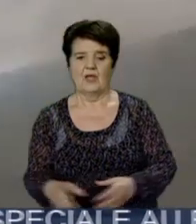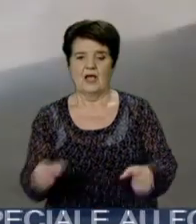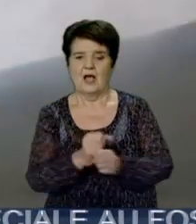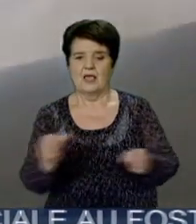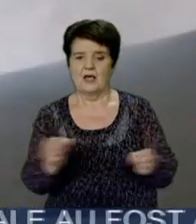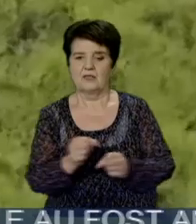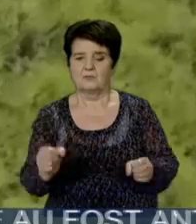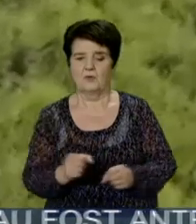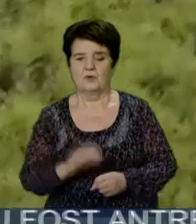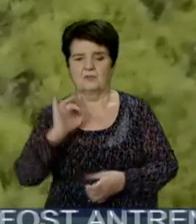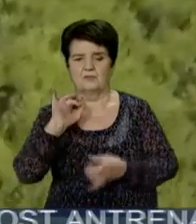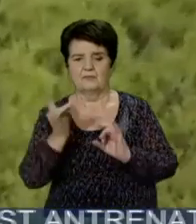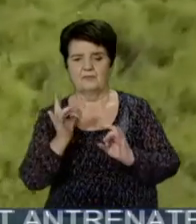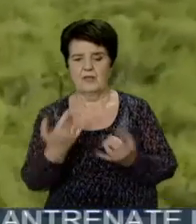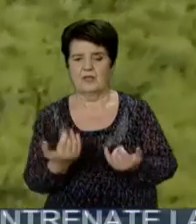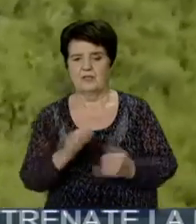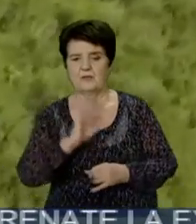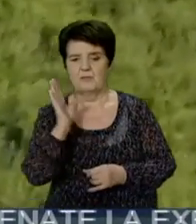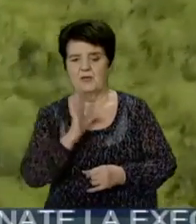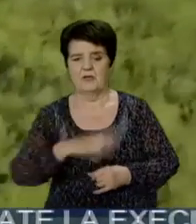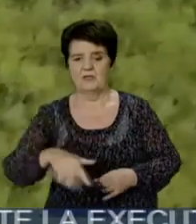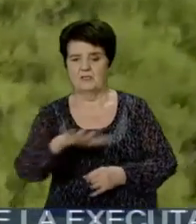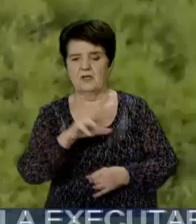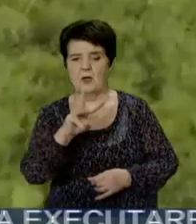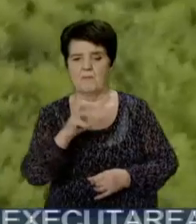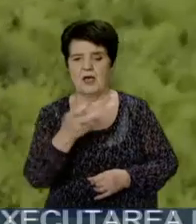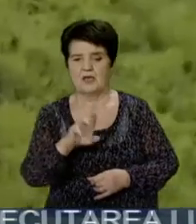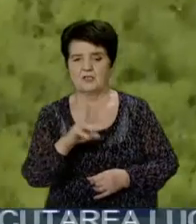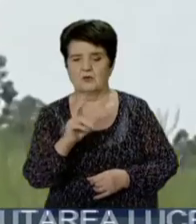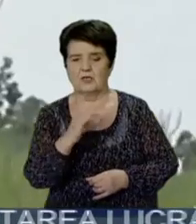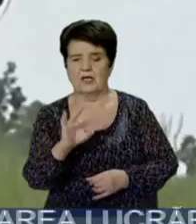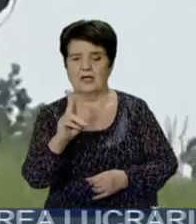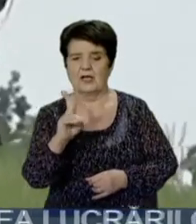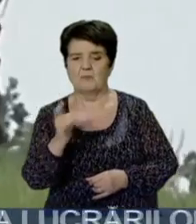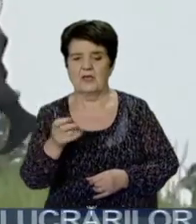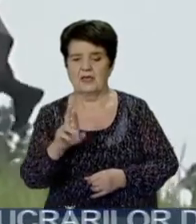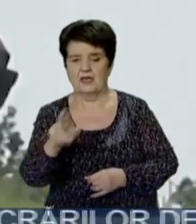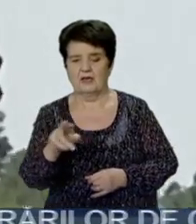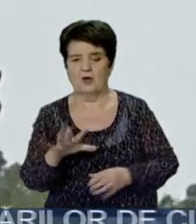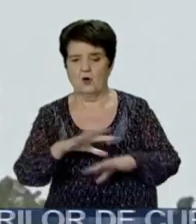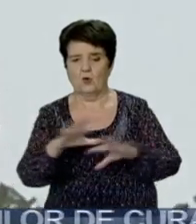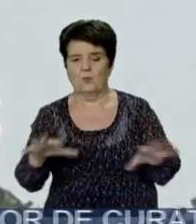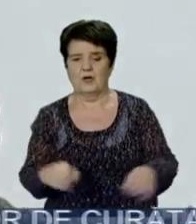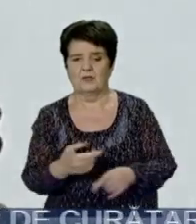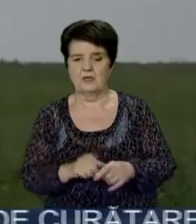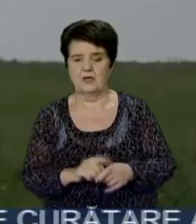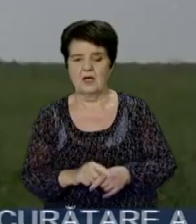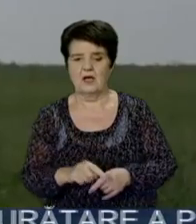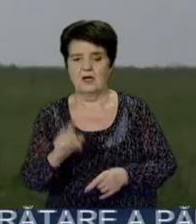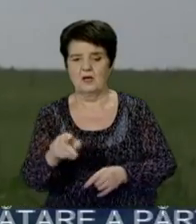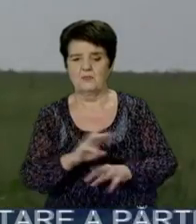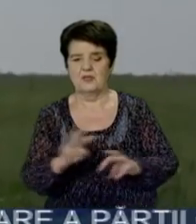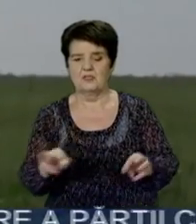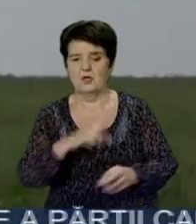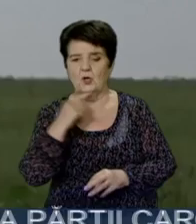Explozii puternice au răsunat în dimineața zilei în localitatea Maiskoye, din Crimeea ocupată. Potrivit agenției de presă TASS, care face referire la